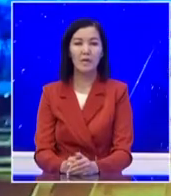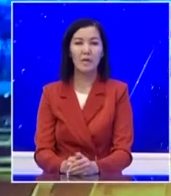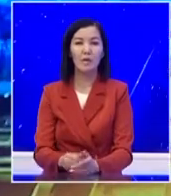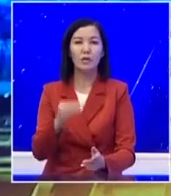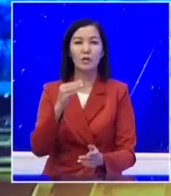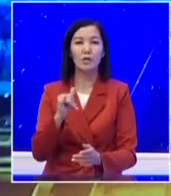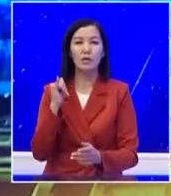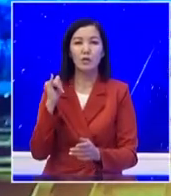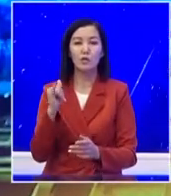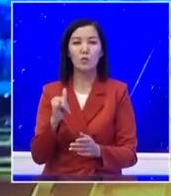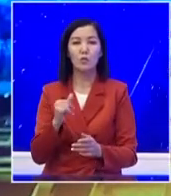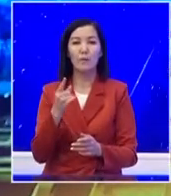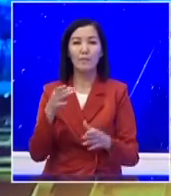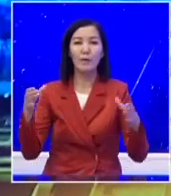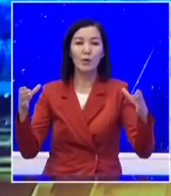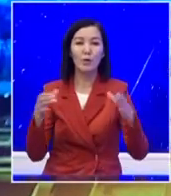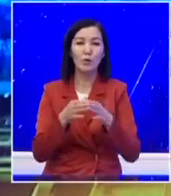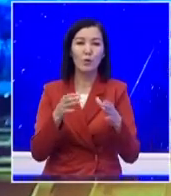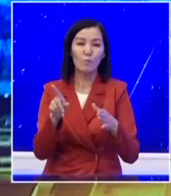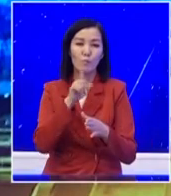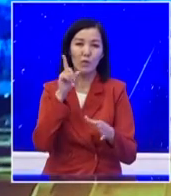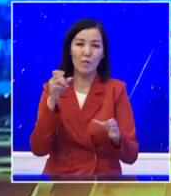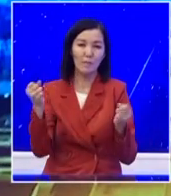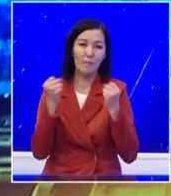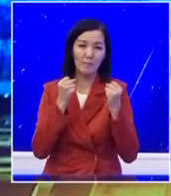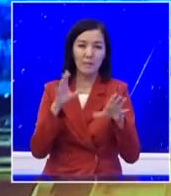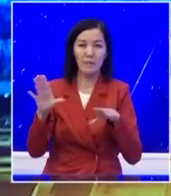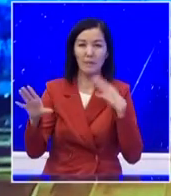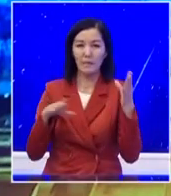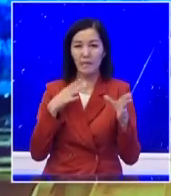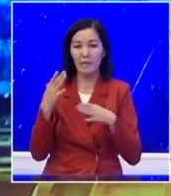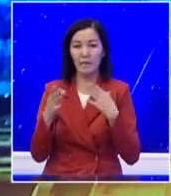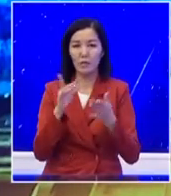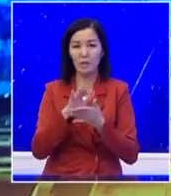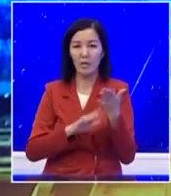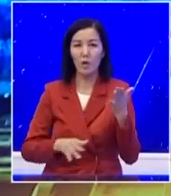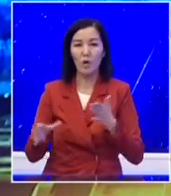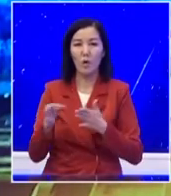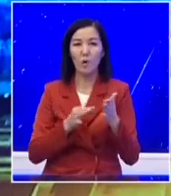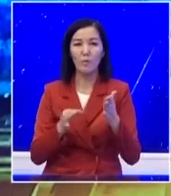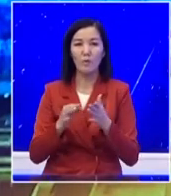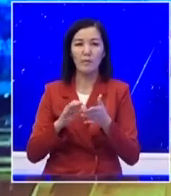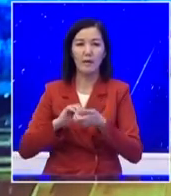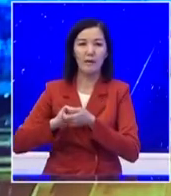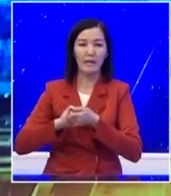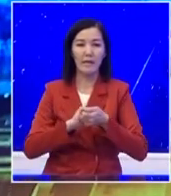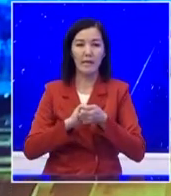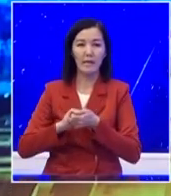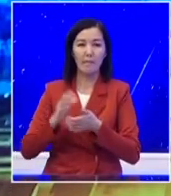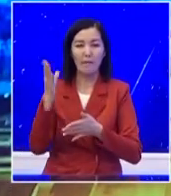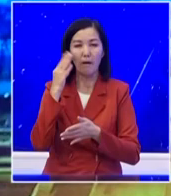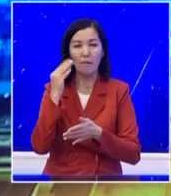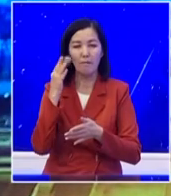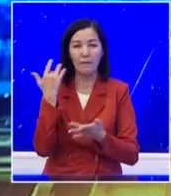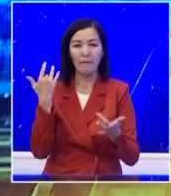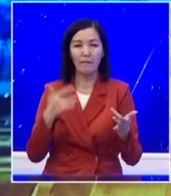Жетісулық бір топ тегеуірінді жас текелінде жаттығып жатыр. Олар грек-рим күресінен облыстық құрама мүшелері. Алда Алматы мен Таразда өтетін